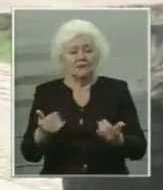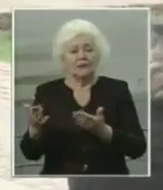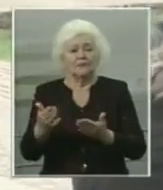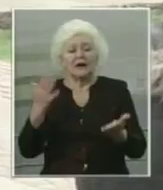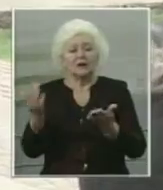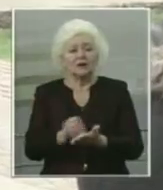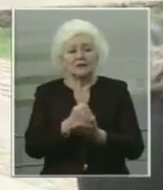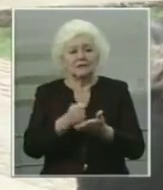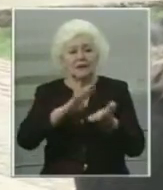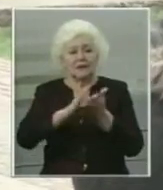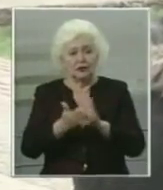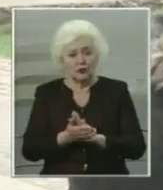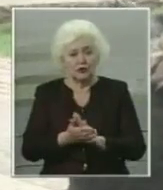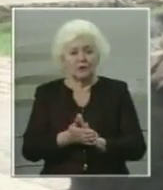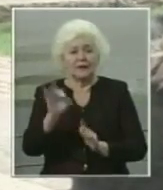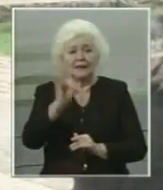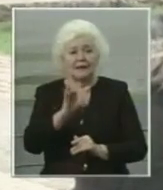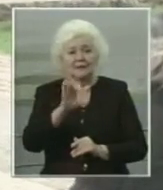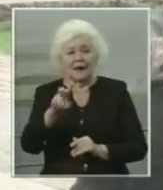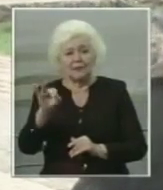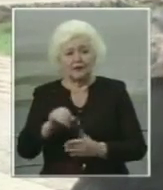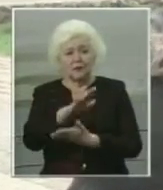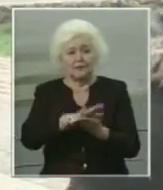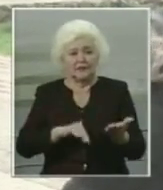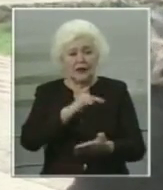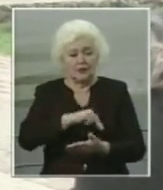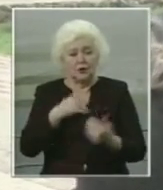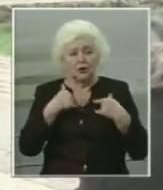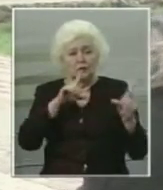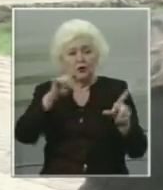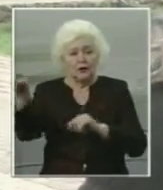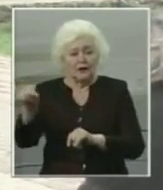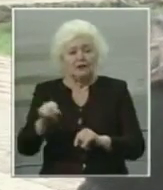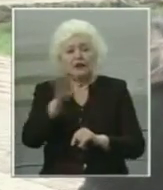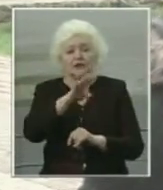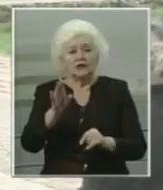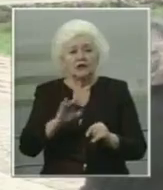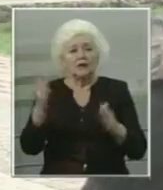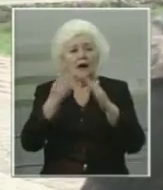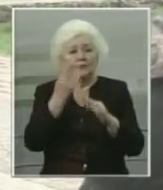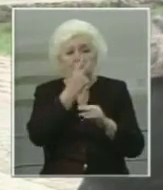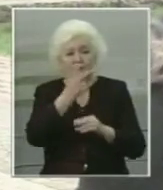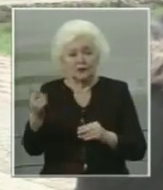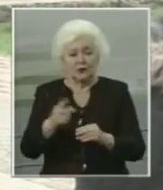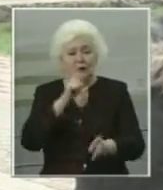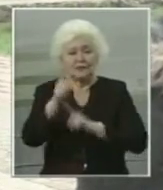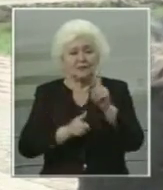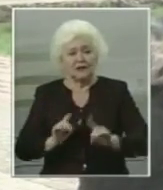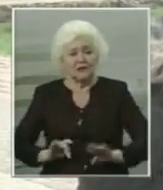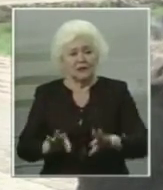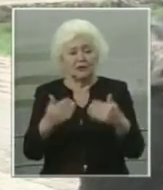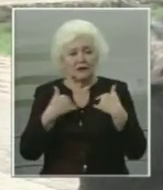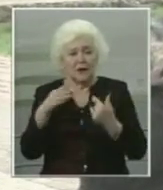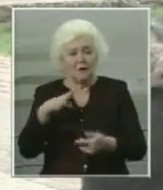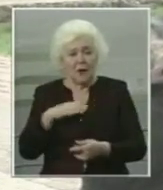Ми досягли консенсусу з Ігорем Семенчевим. Триває робота. Я буду виїжджати на відловлювання собак. Будемо змінювати підходи. Я